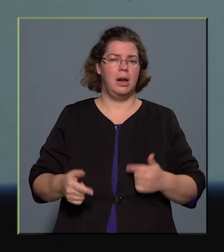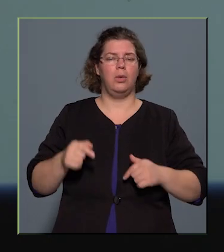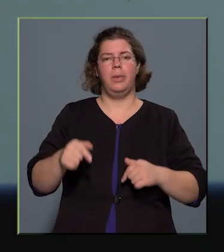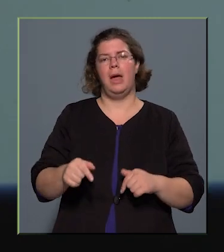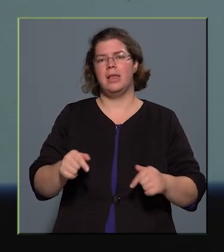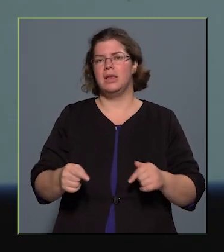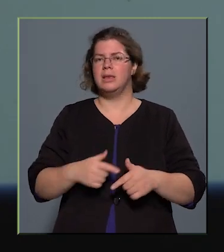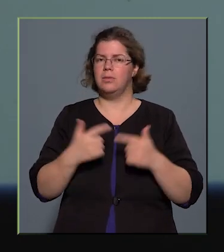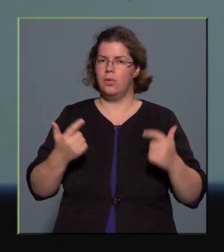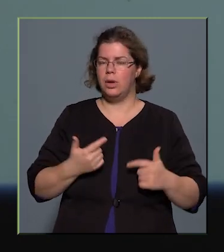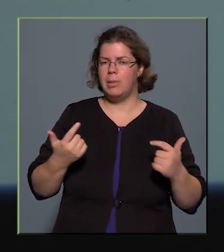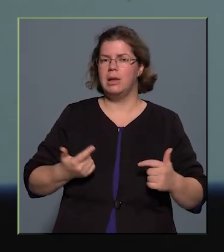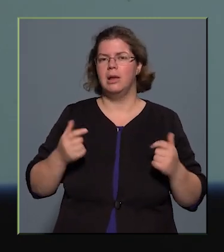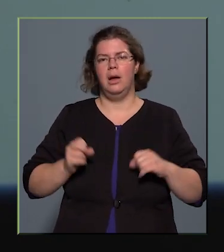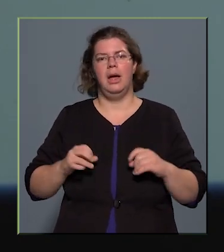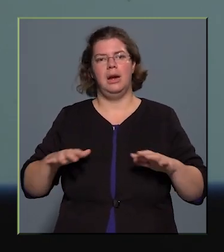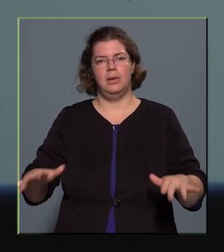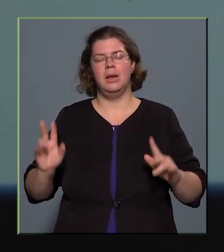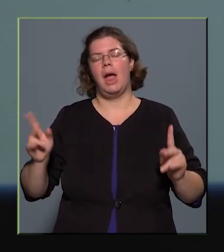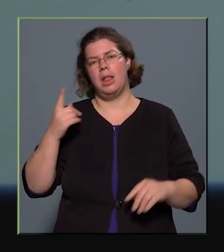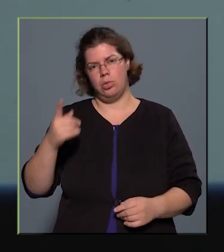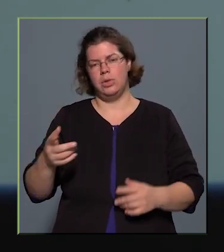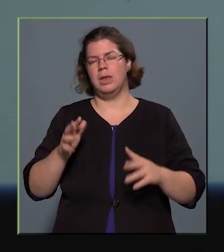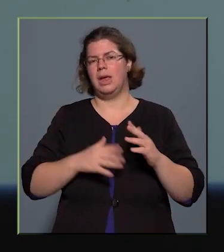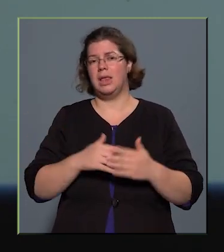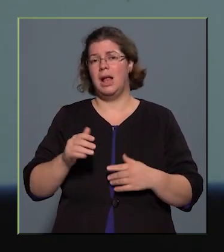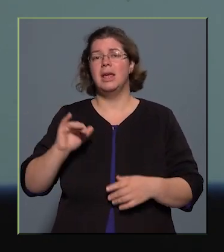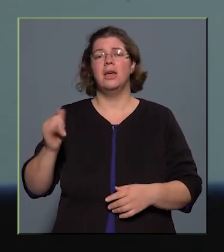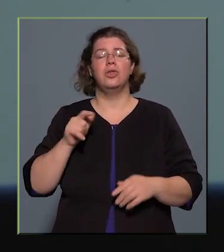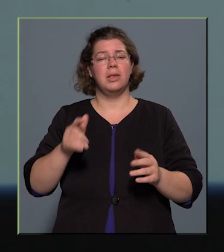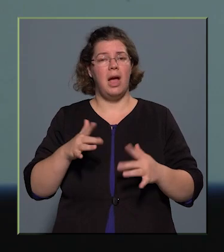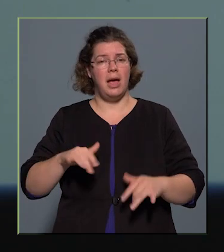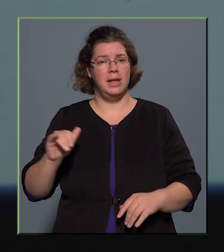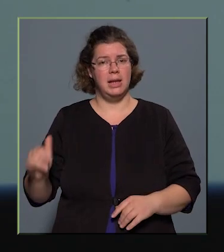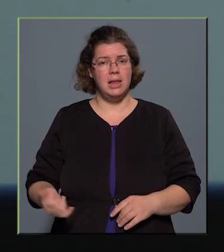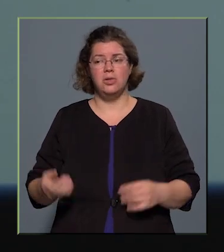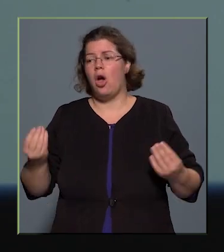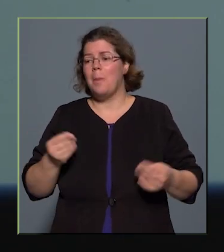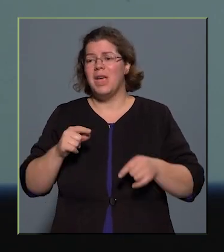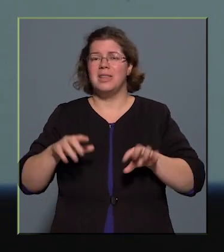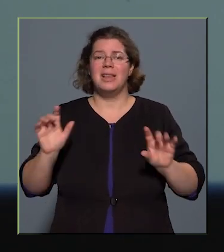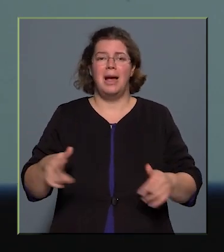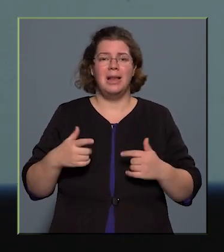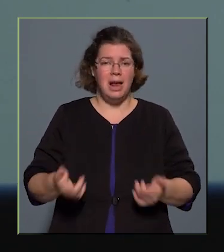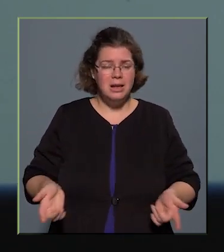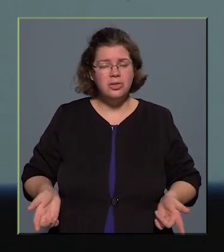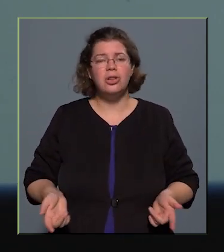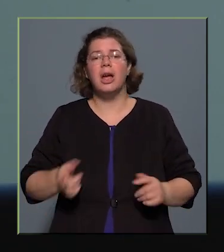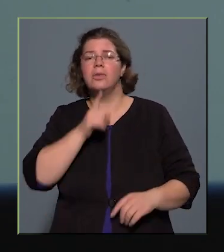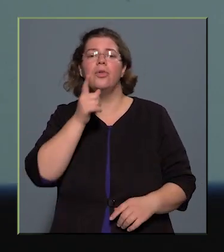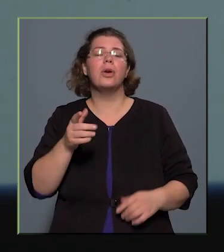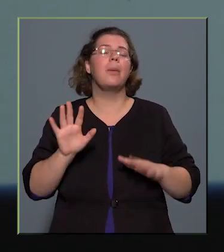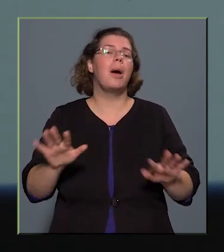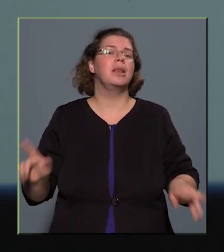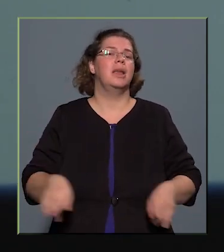fajta információ áradatát kell majd tudni kezelni, meg azt a helyzetet is, ami egyébként azt a tehetetlenséget fogja majd